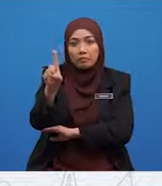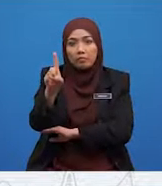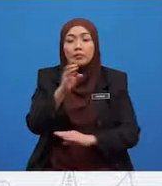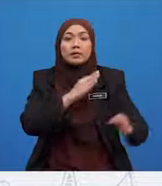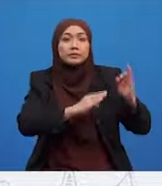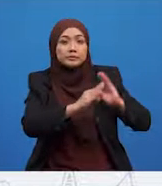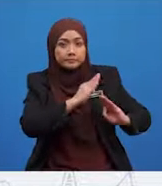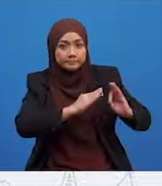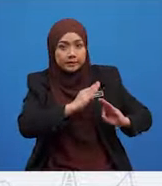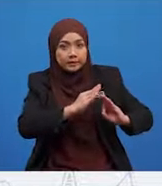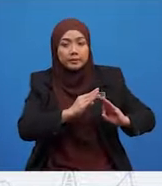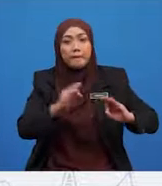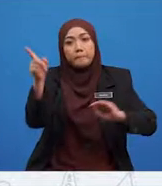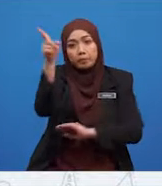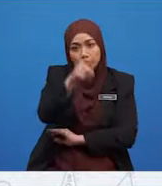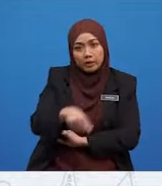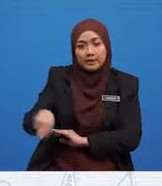sifat bulatan.